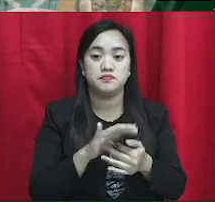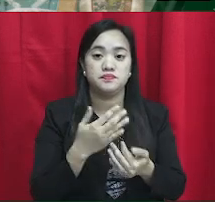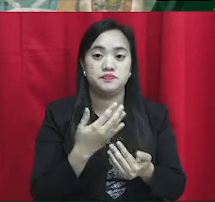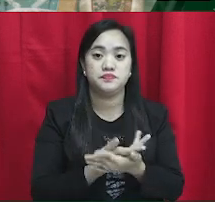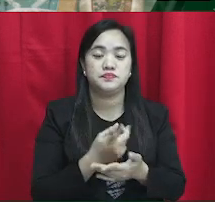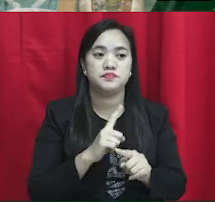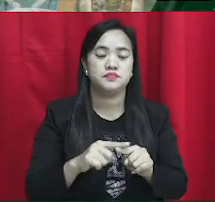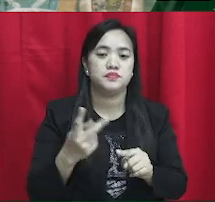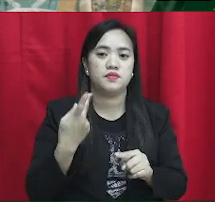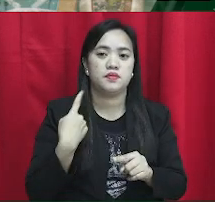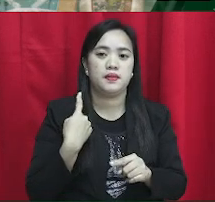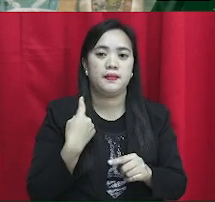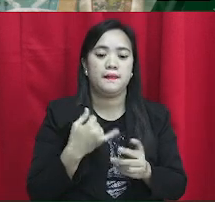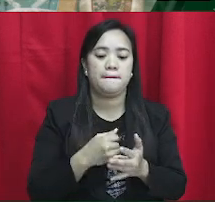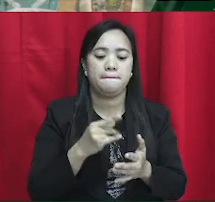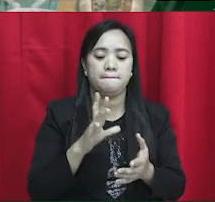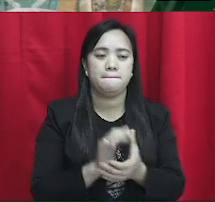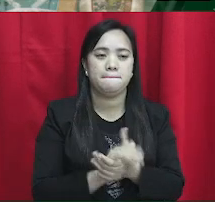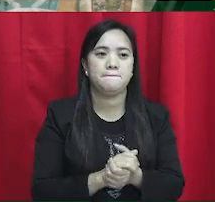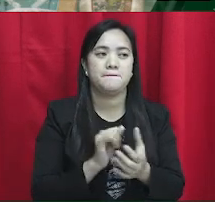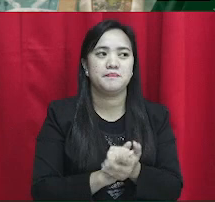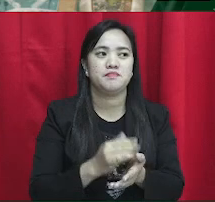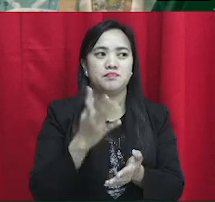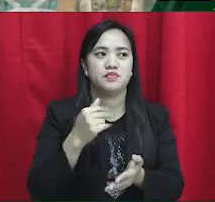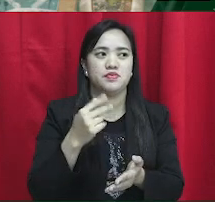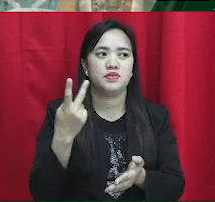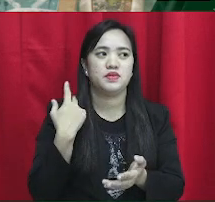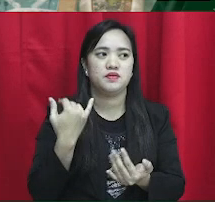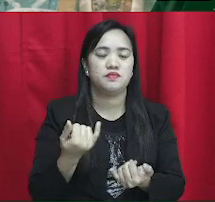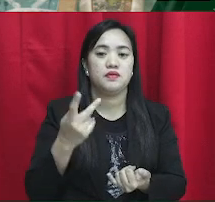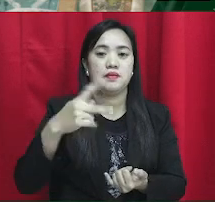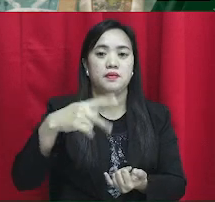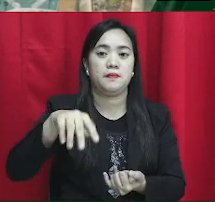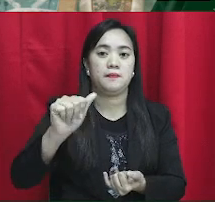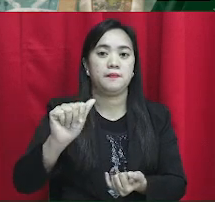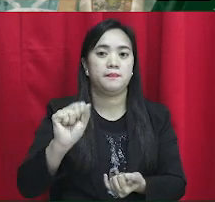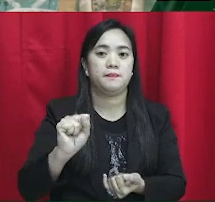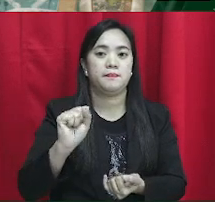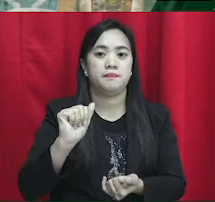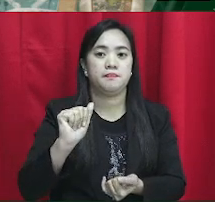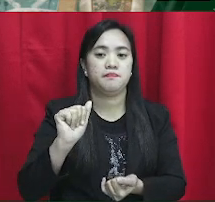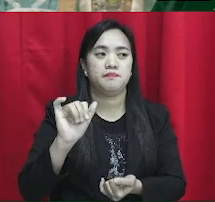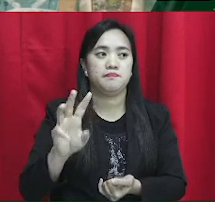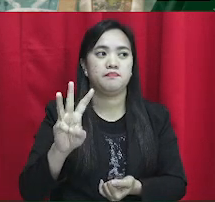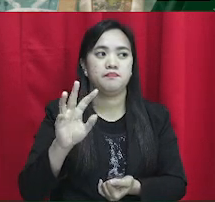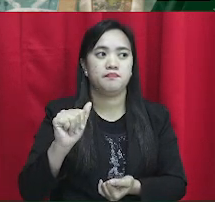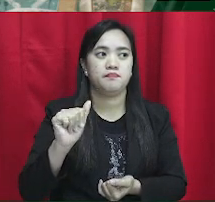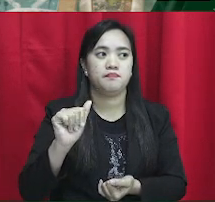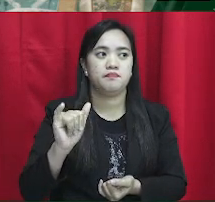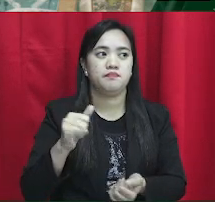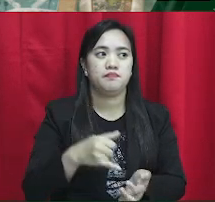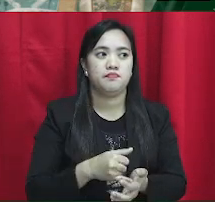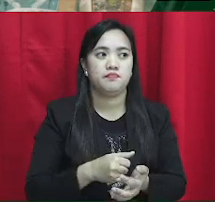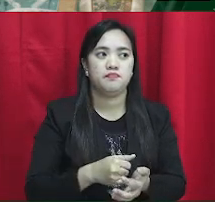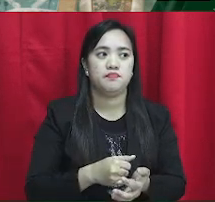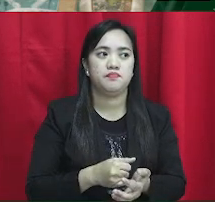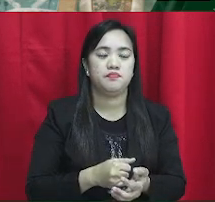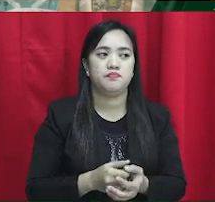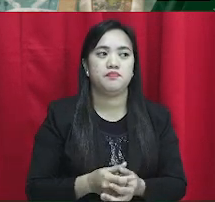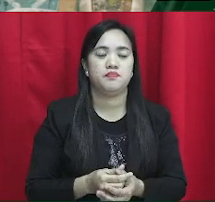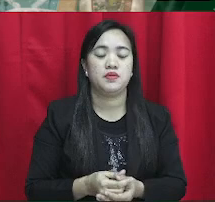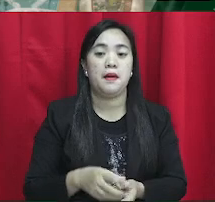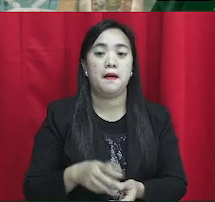Kaya talaga walang pasaway. May sarili. Tapos, ang ganda ng tip ni nanay, ha? Gulay is the Monday